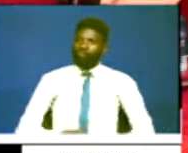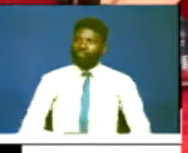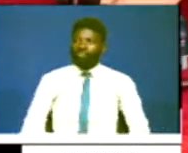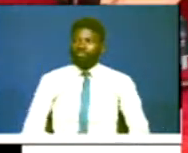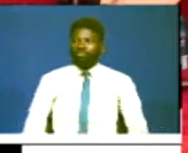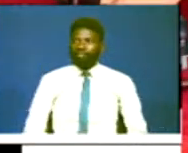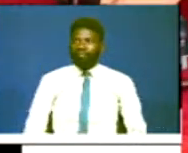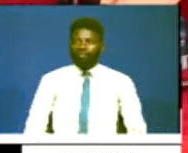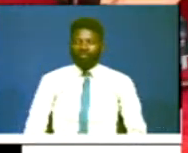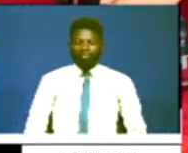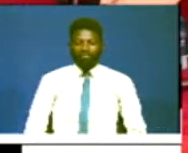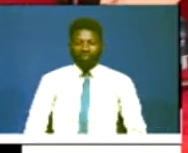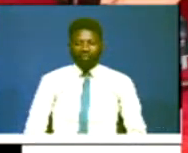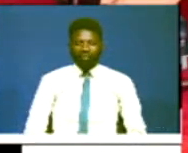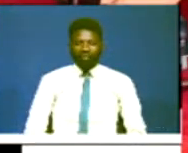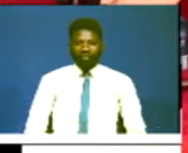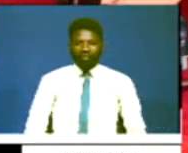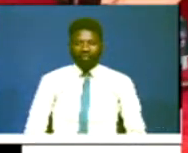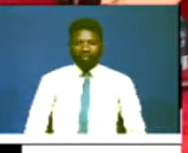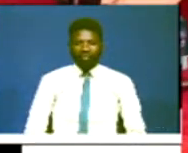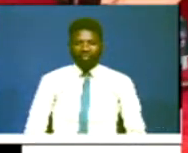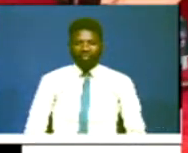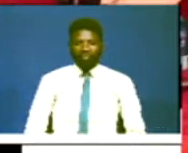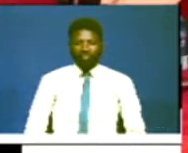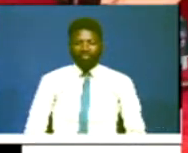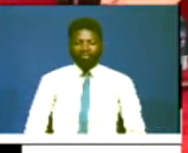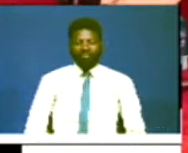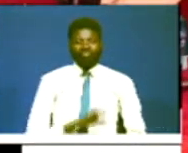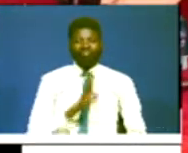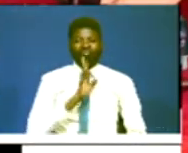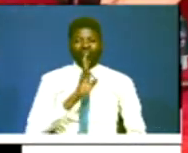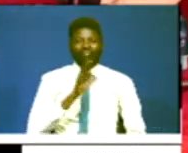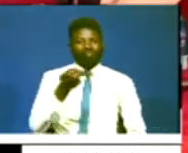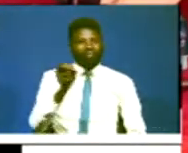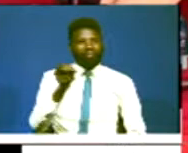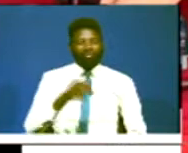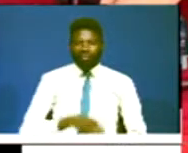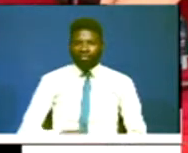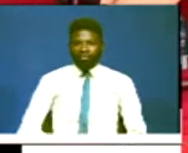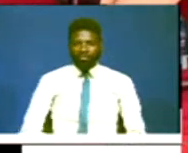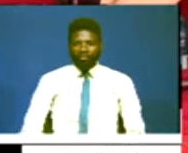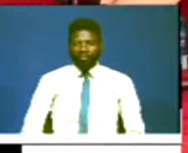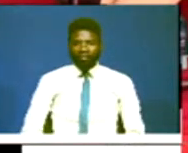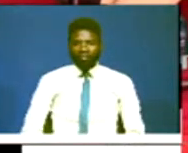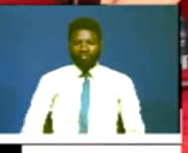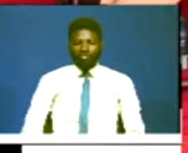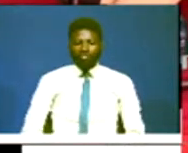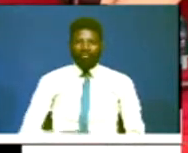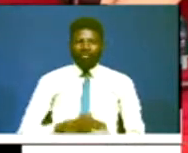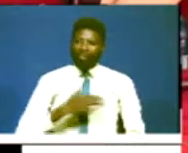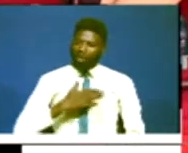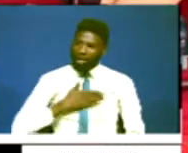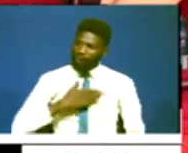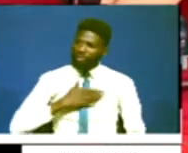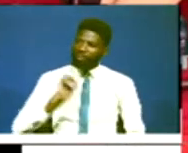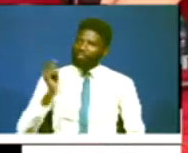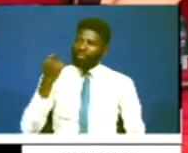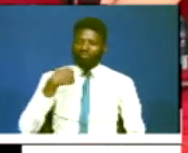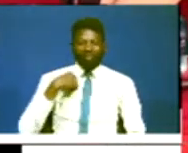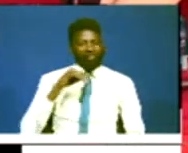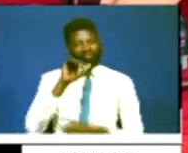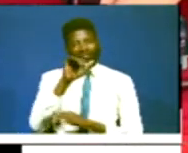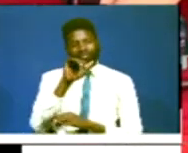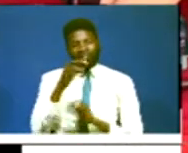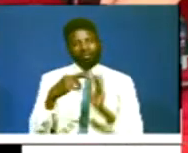Ati huo. Nole wanaja kiemwe. Eh? Rais wetu nakuomba kwa niya ya wale